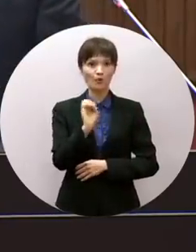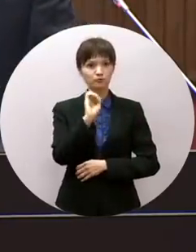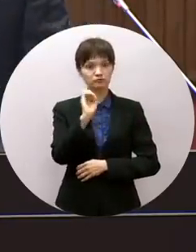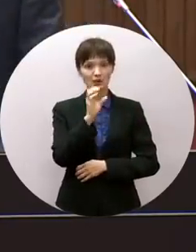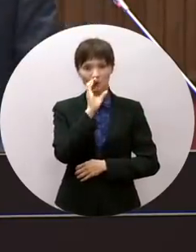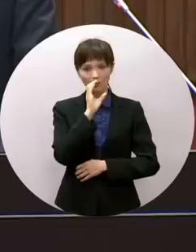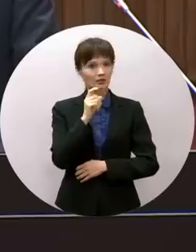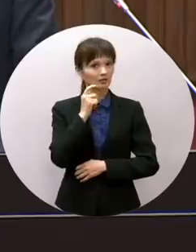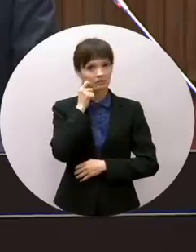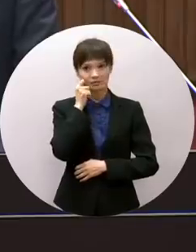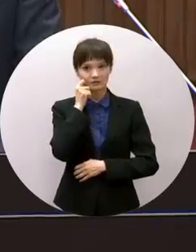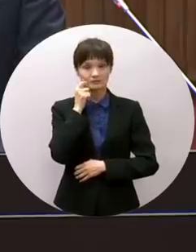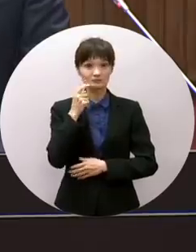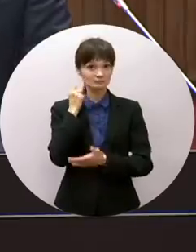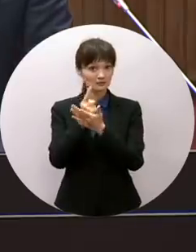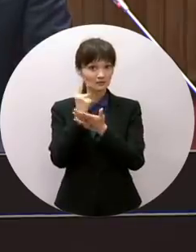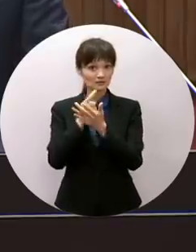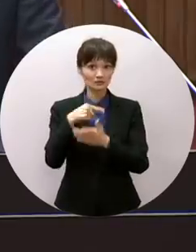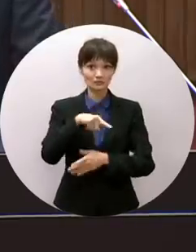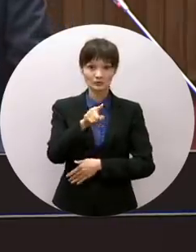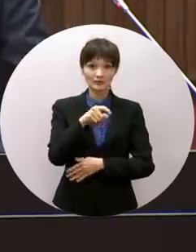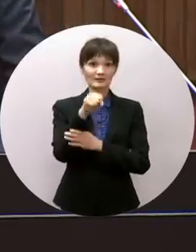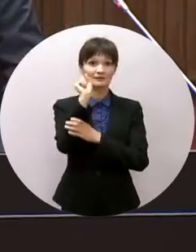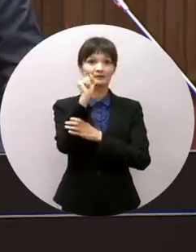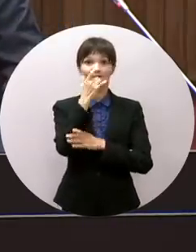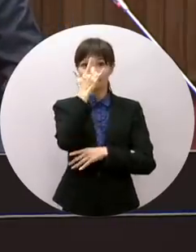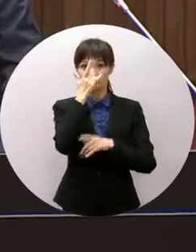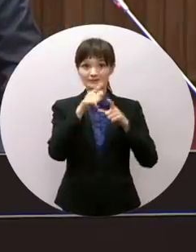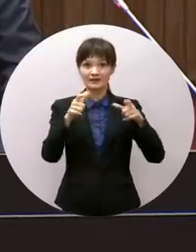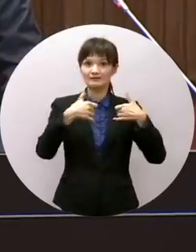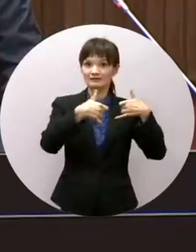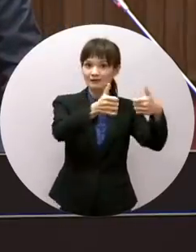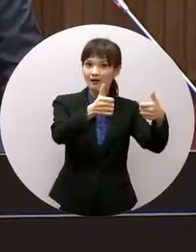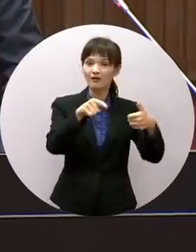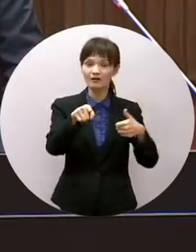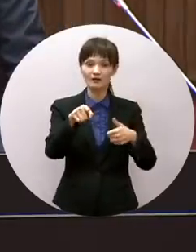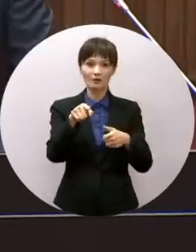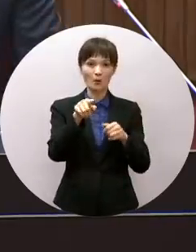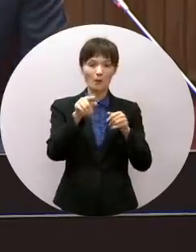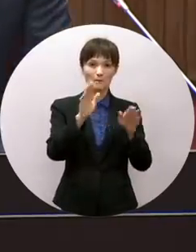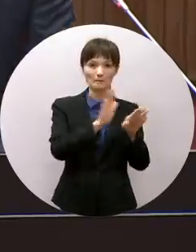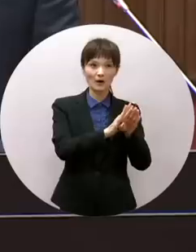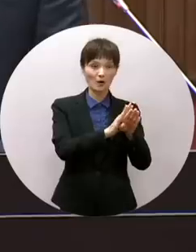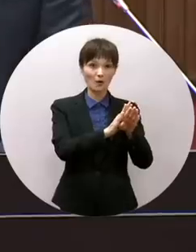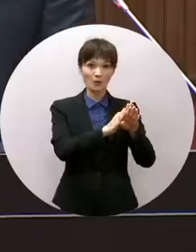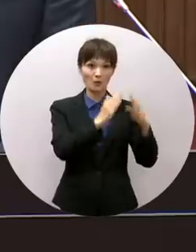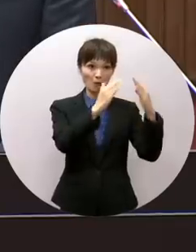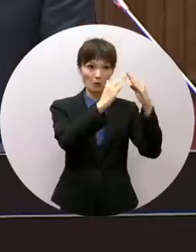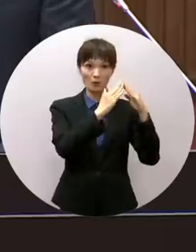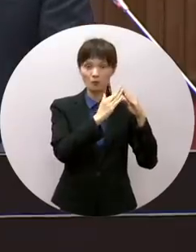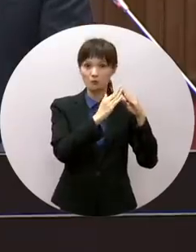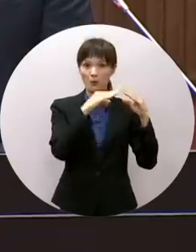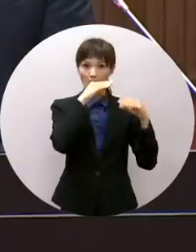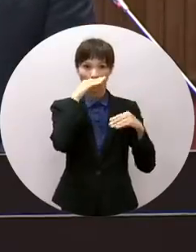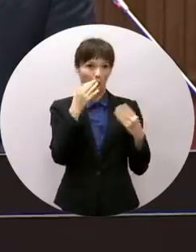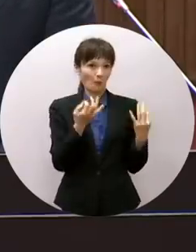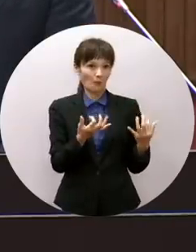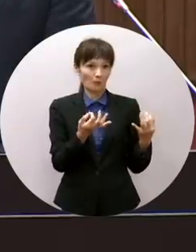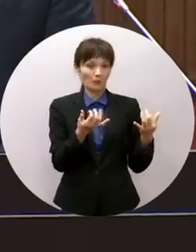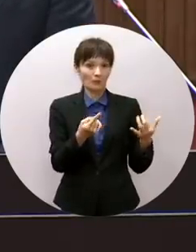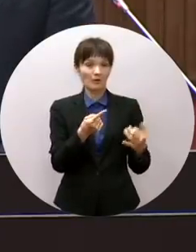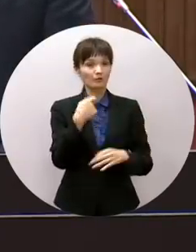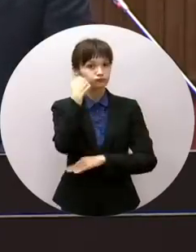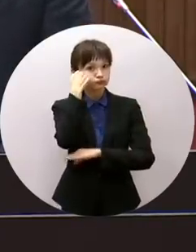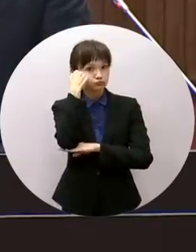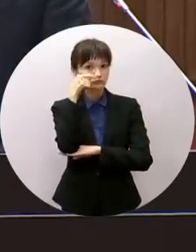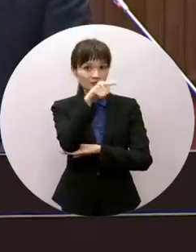经过养德大道啊，那种有钱人住的所在啊，都是豪宅啊，住在那边啊，它虽然是